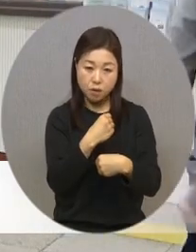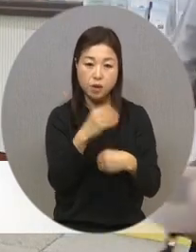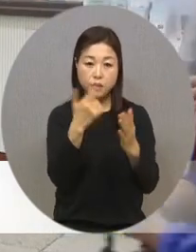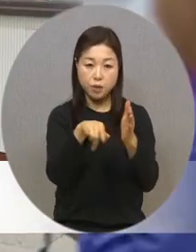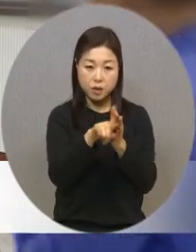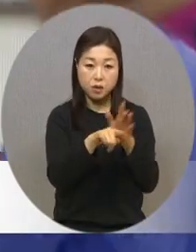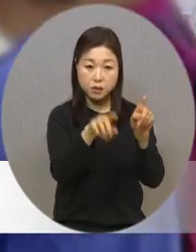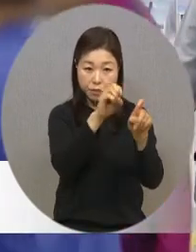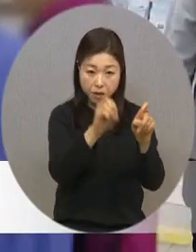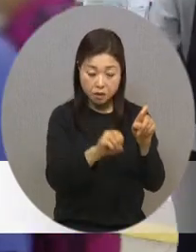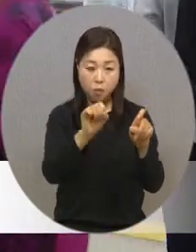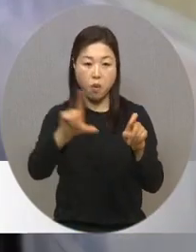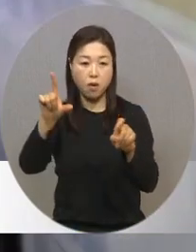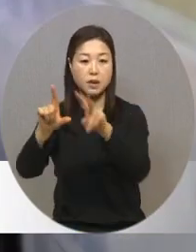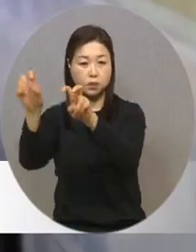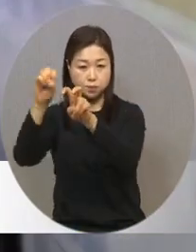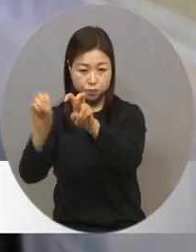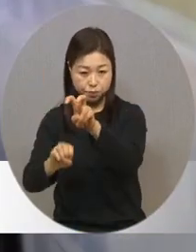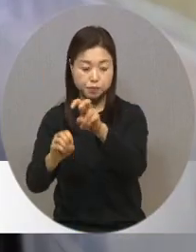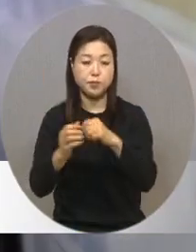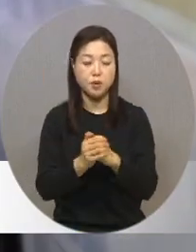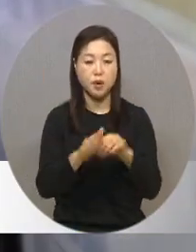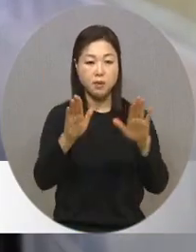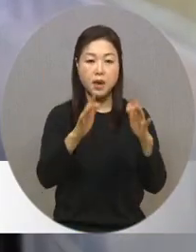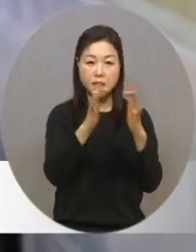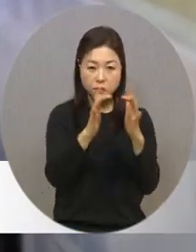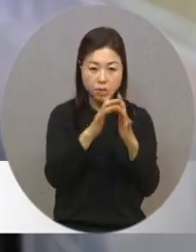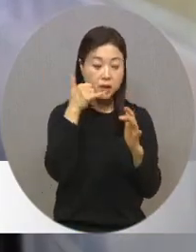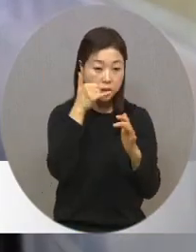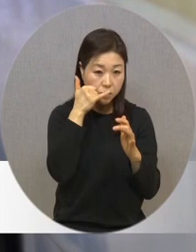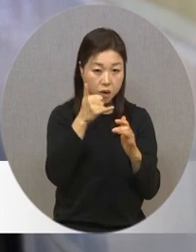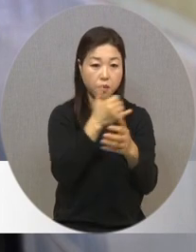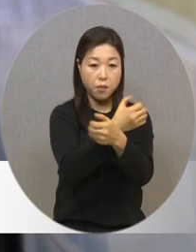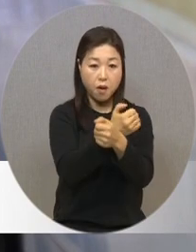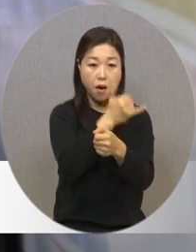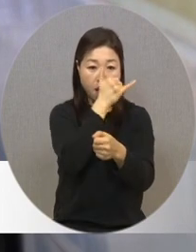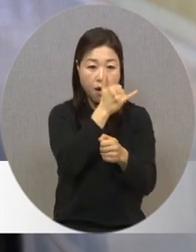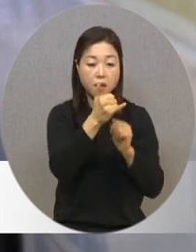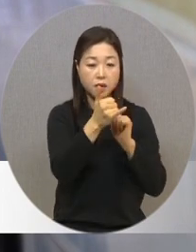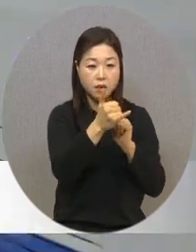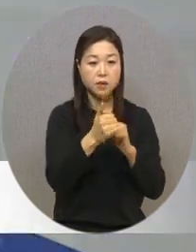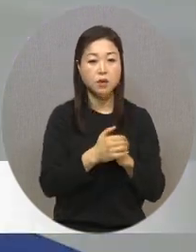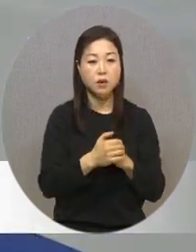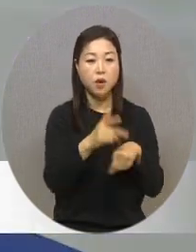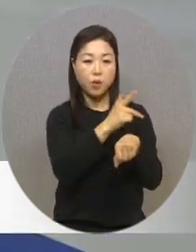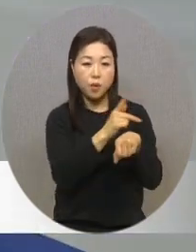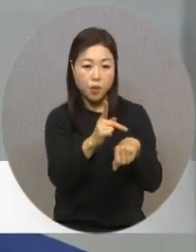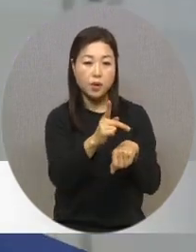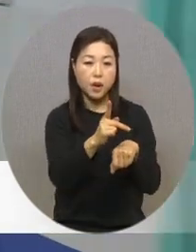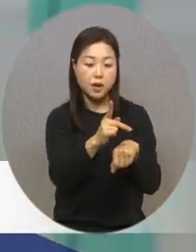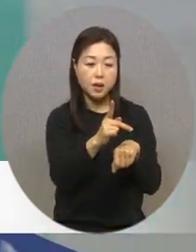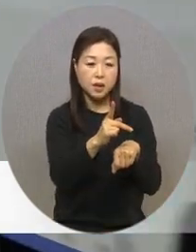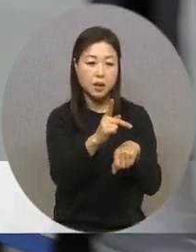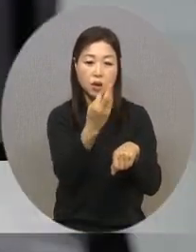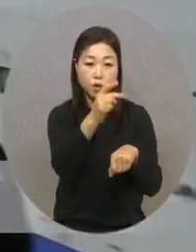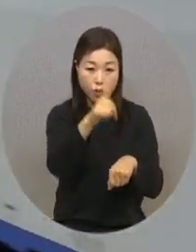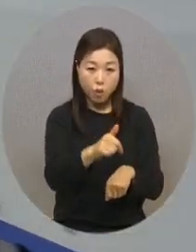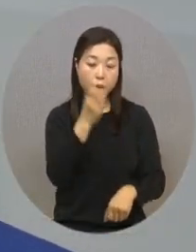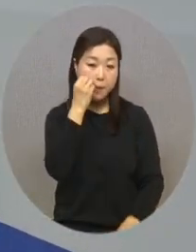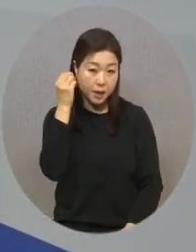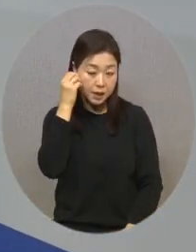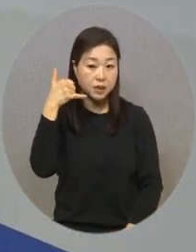확대했습니다. 비대면으로 이루어지는 이번 예매는 모바일 앱 코레일톡과 홈페이지, 전화로 접수할 수